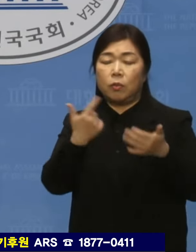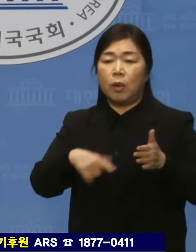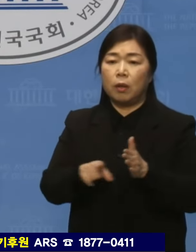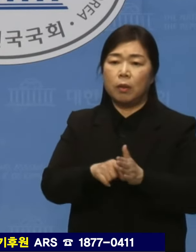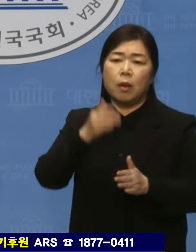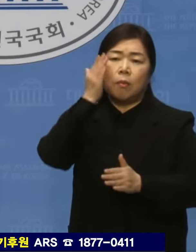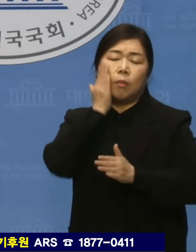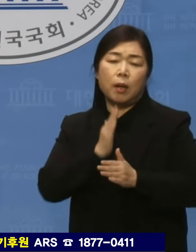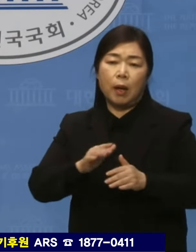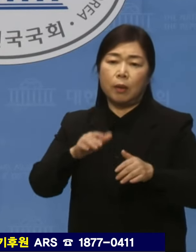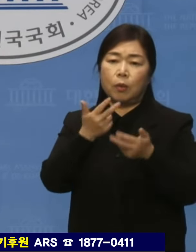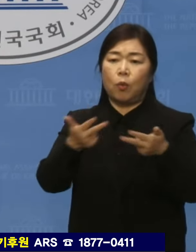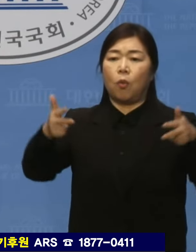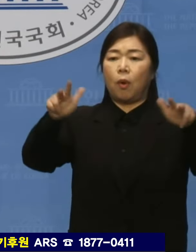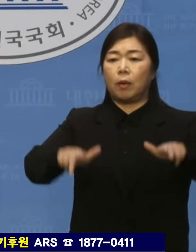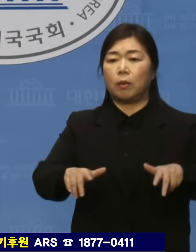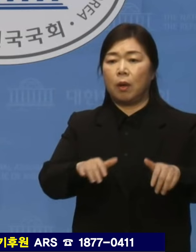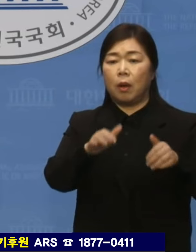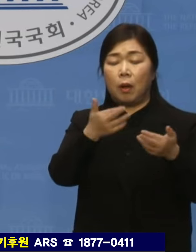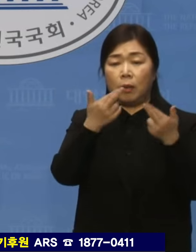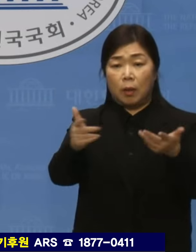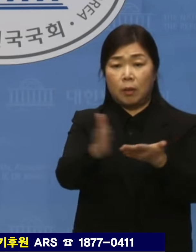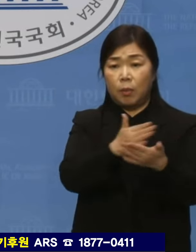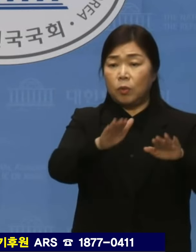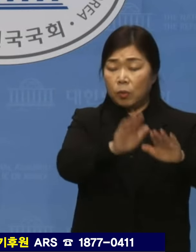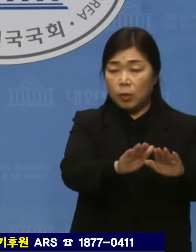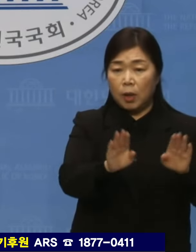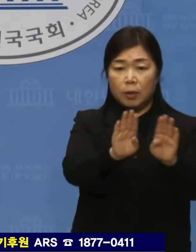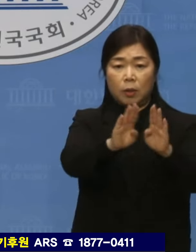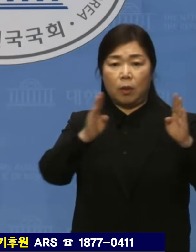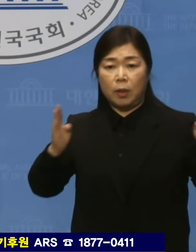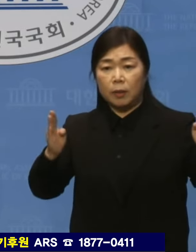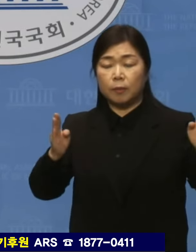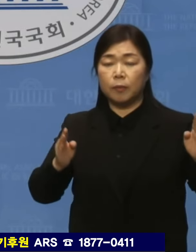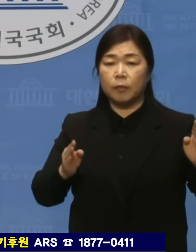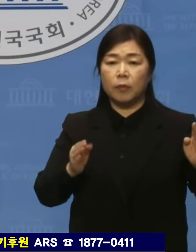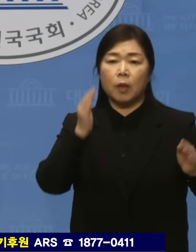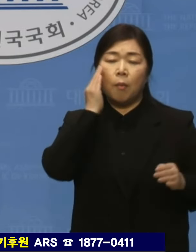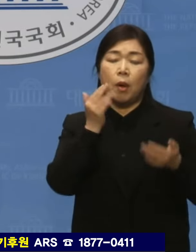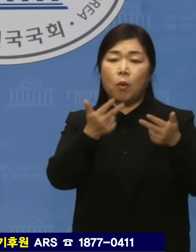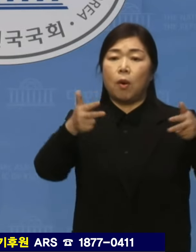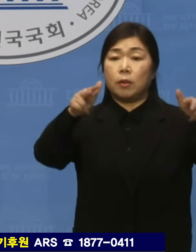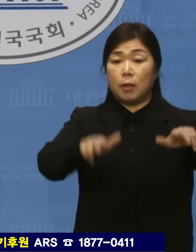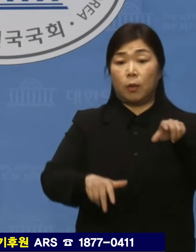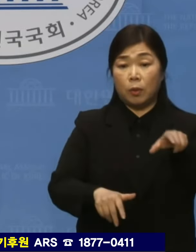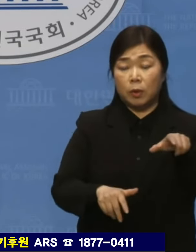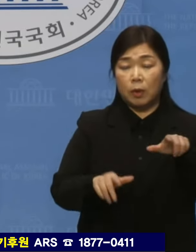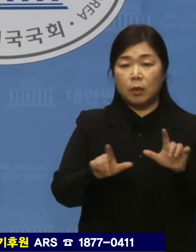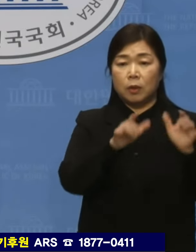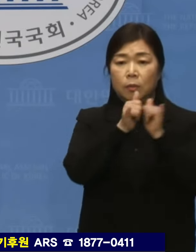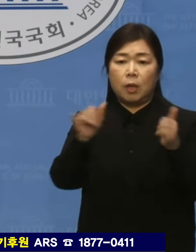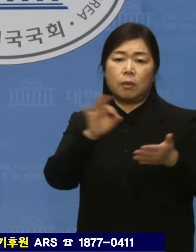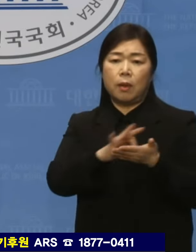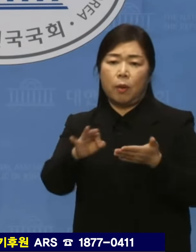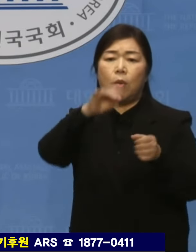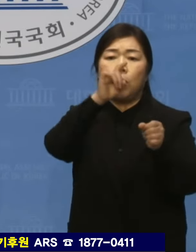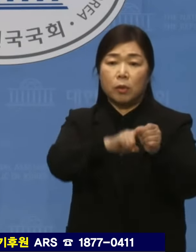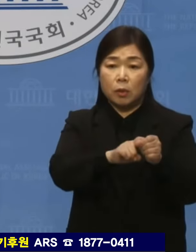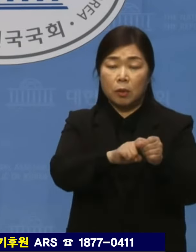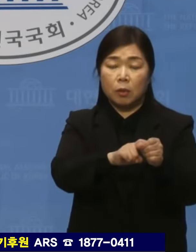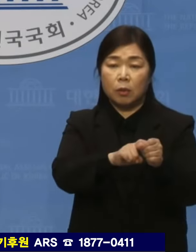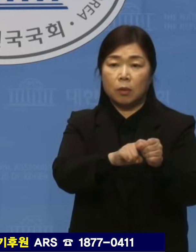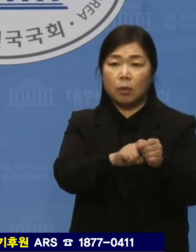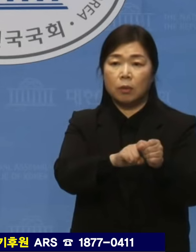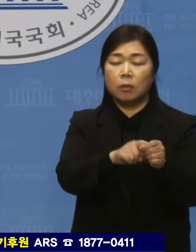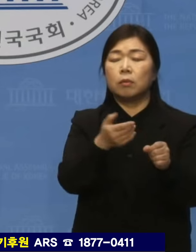비워놓겠다는 것이었습니다. 이름부터 열린 송현 녹지 광장인 시민을 위한 광장을 닫힌